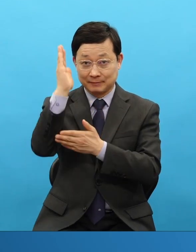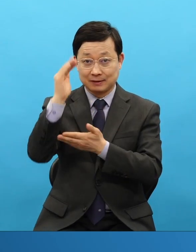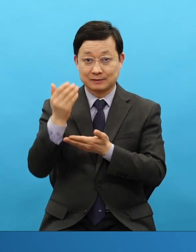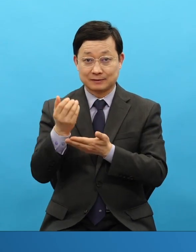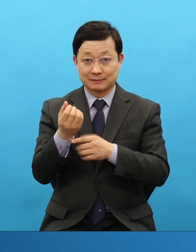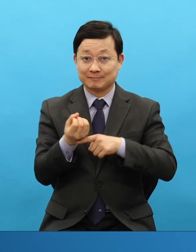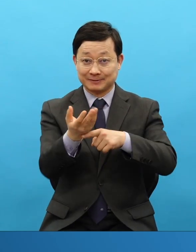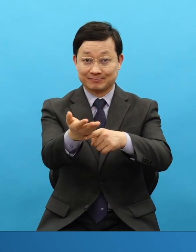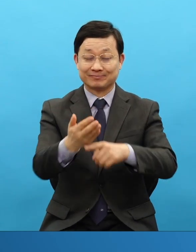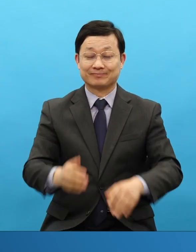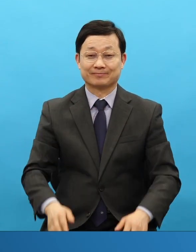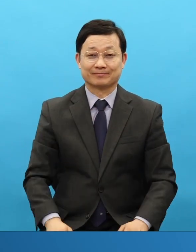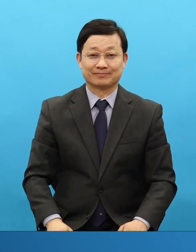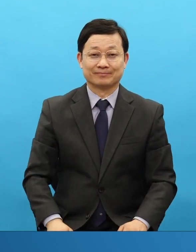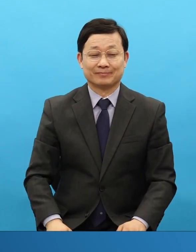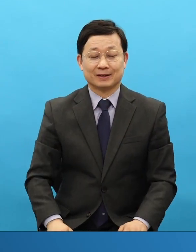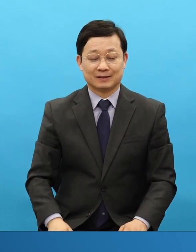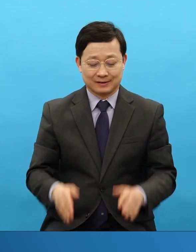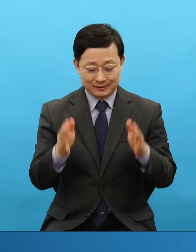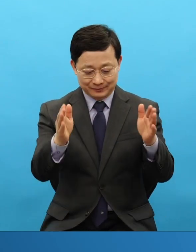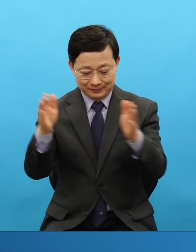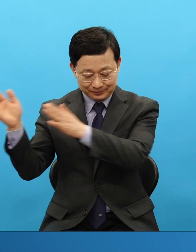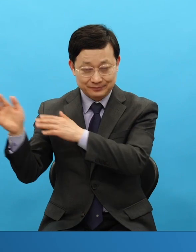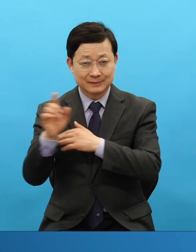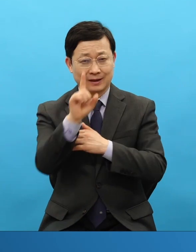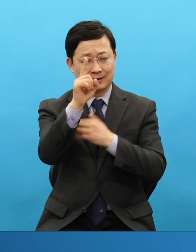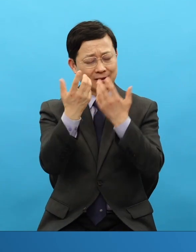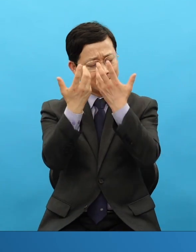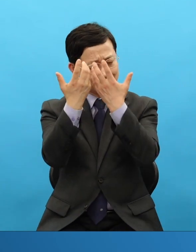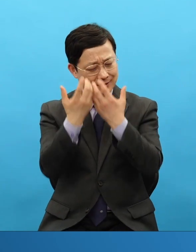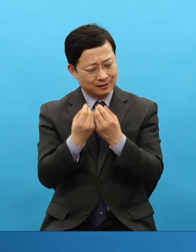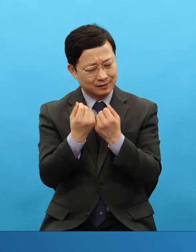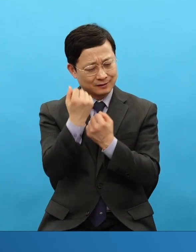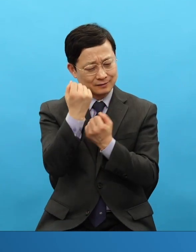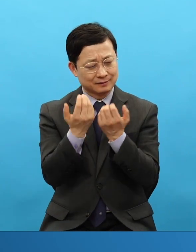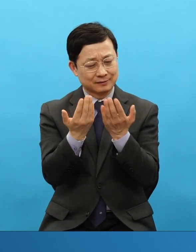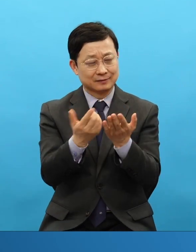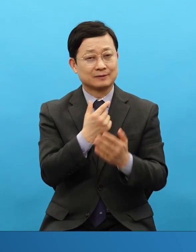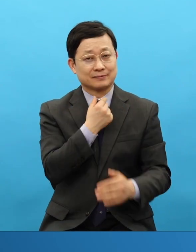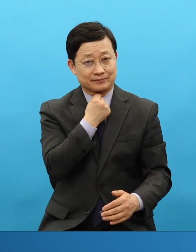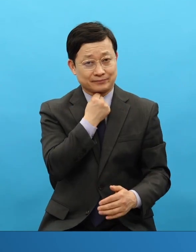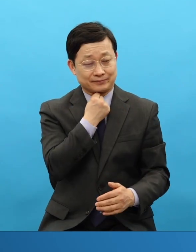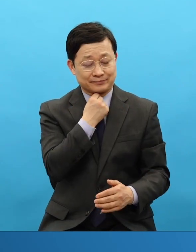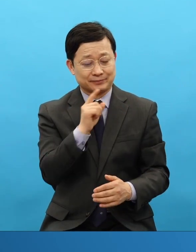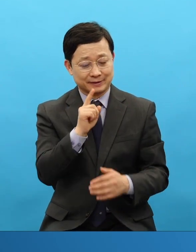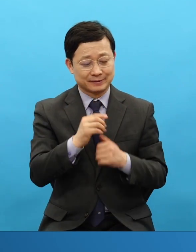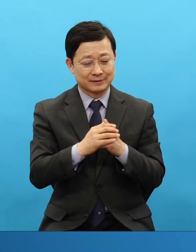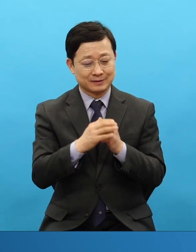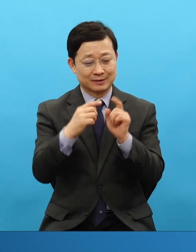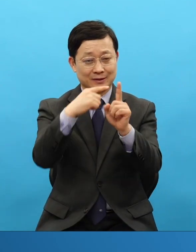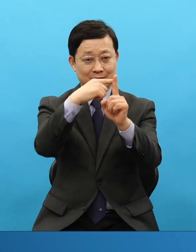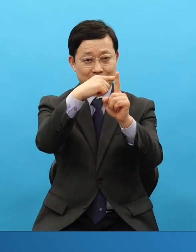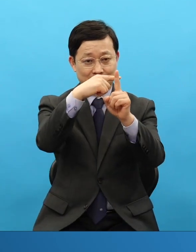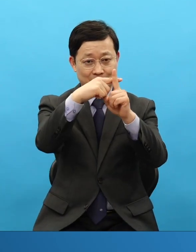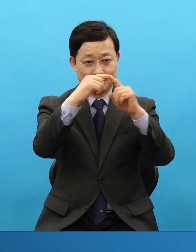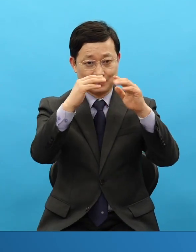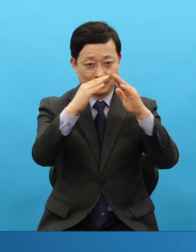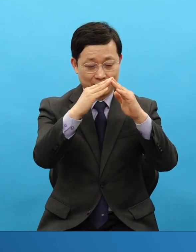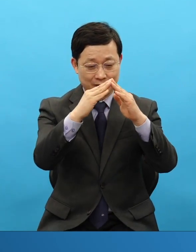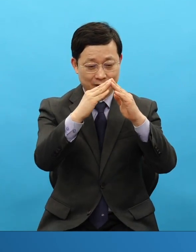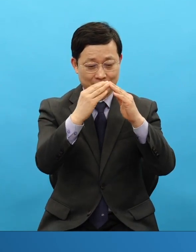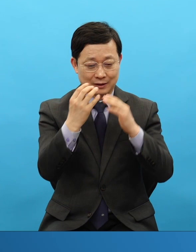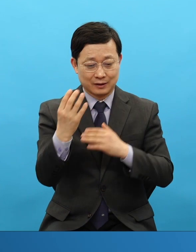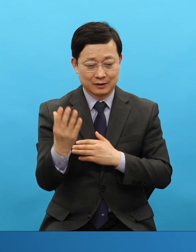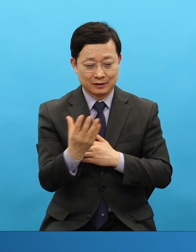message. 예를 하나 들겠습니다. Give you an example. 우리 성전 건축을 하는데 왜 성전을